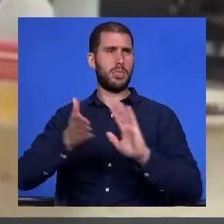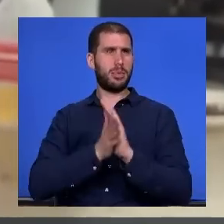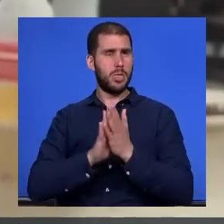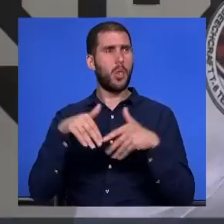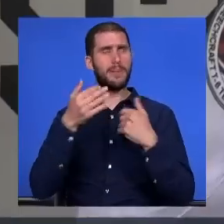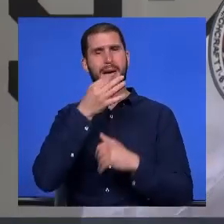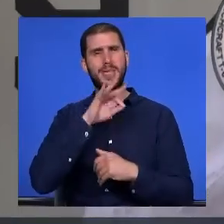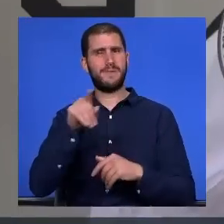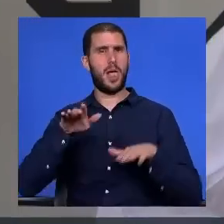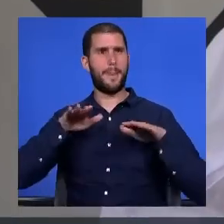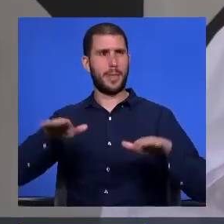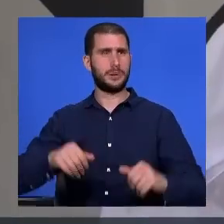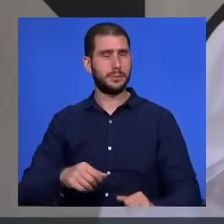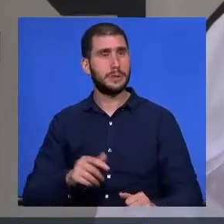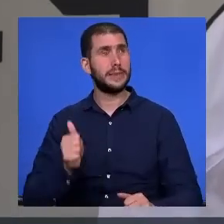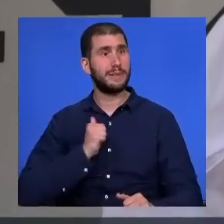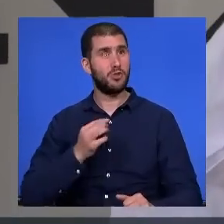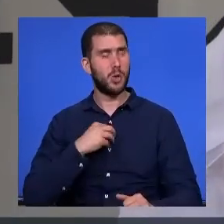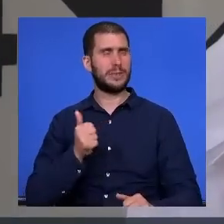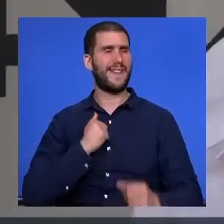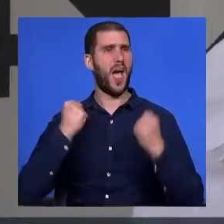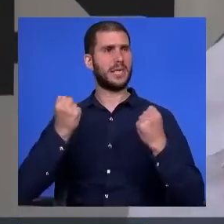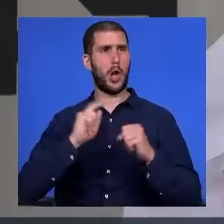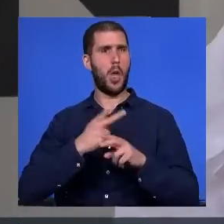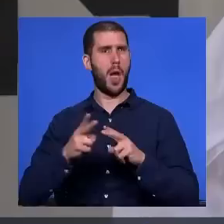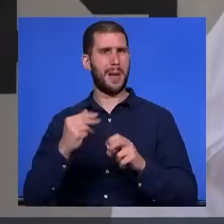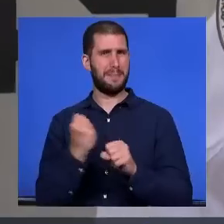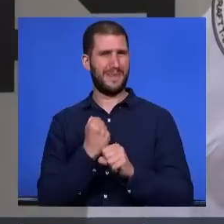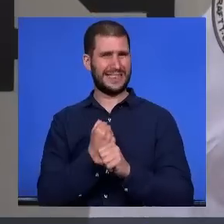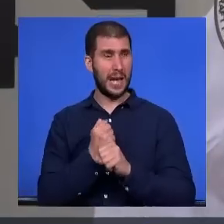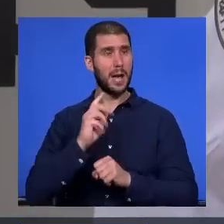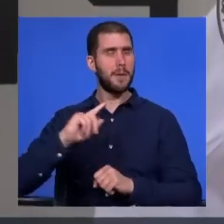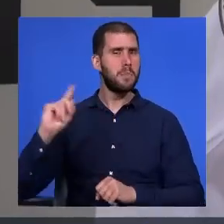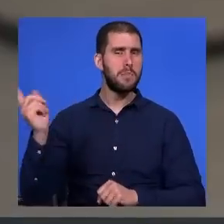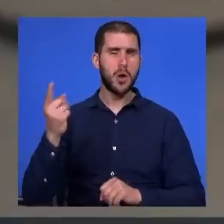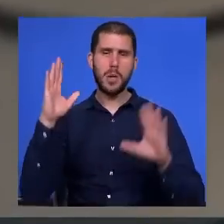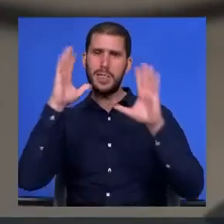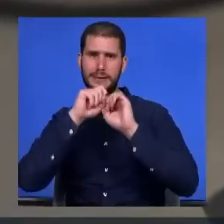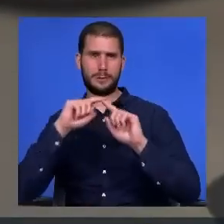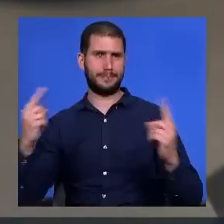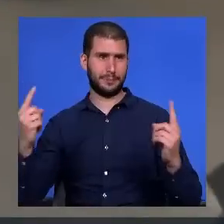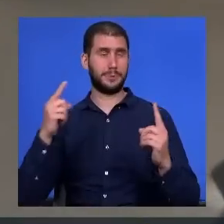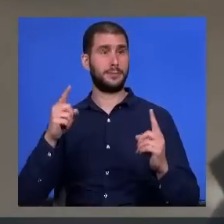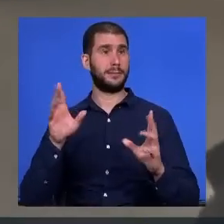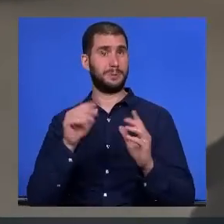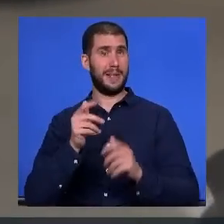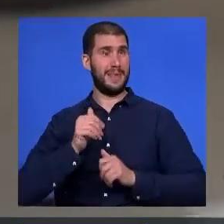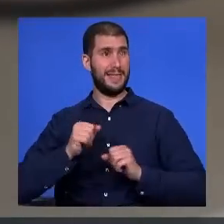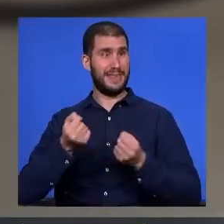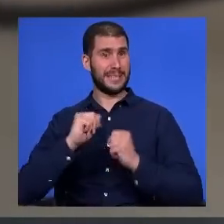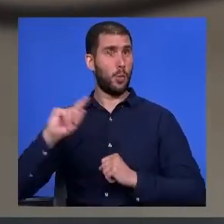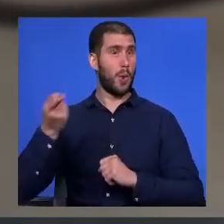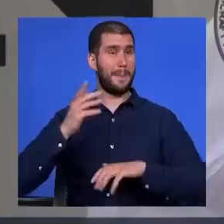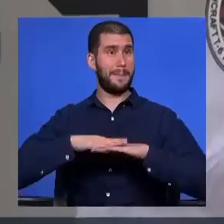תיעדוף למטס הזה. הצבא שלנו צבא חזק, לא רק בפן המבצעי, בכל המובנים. עם אותם טייסים, שכולם פה טייסים מבצעיים